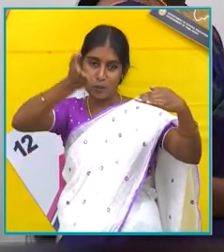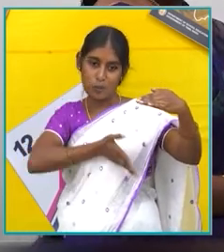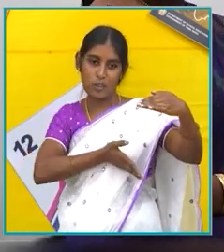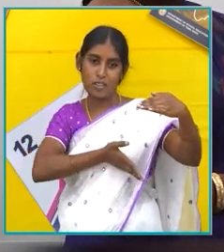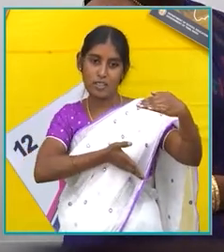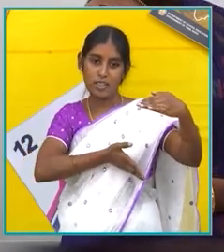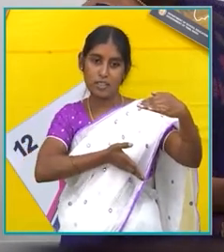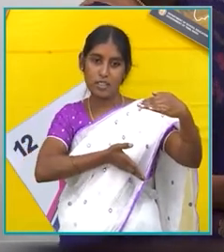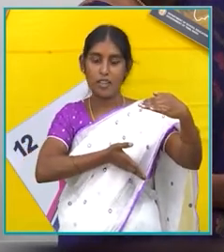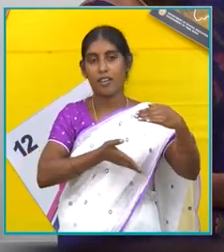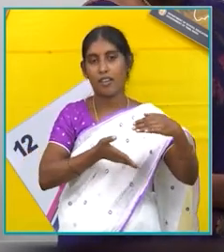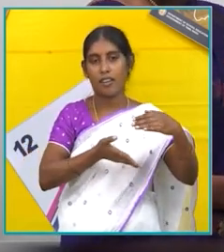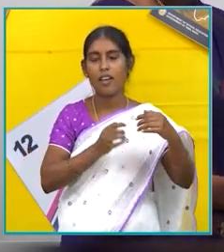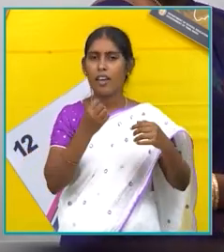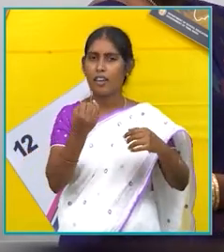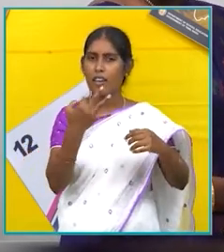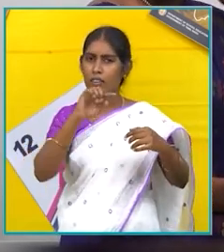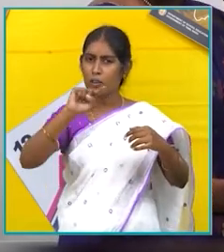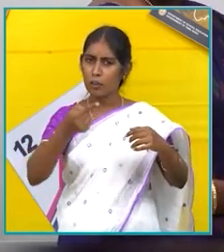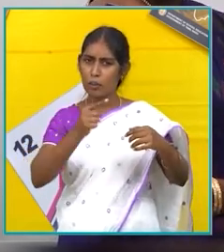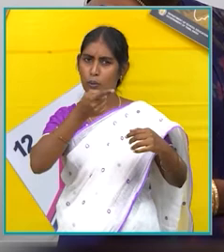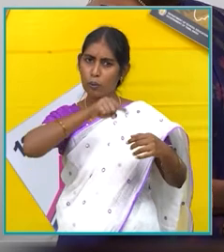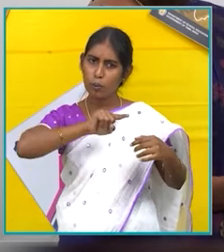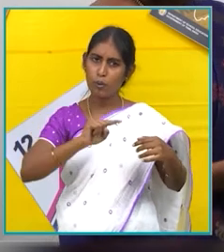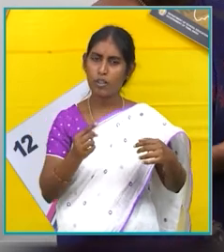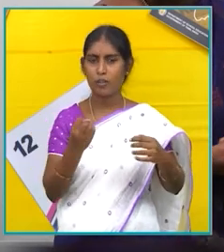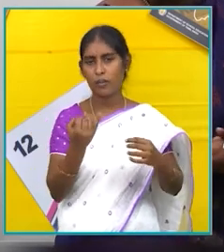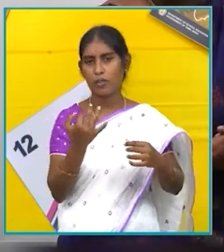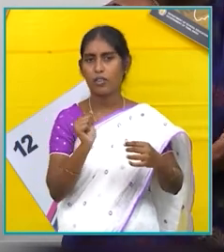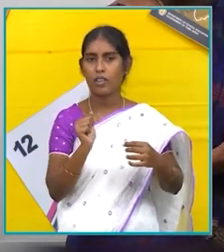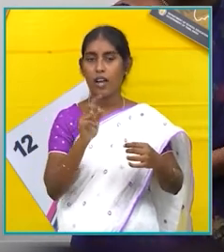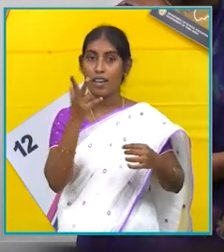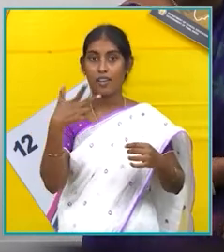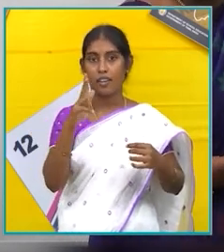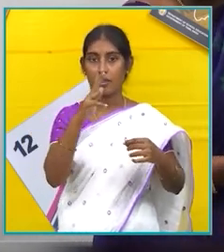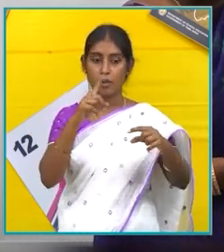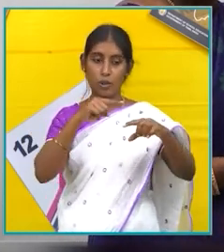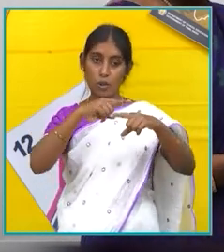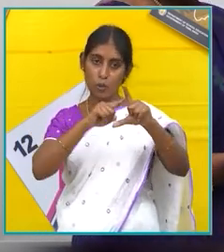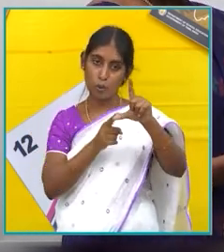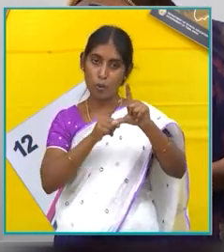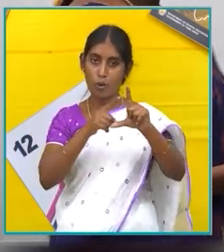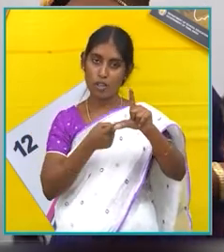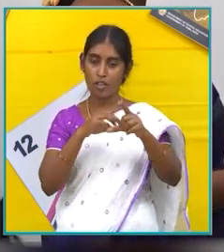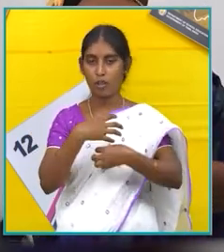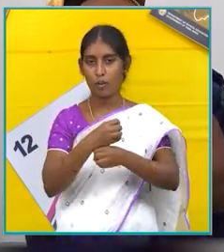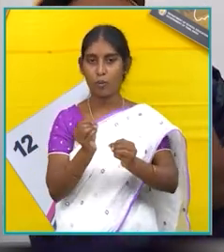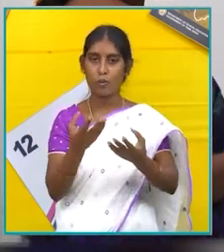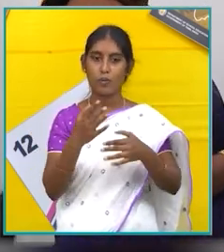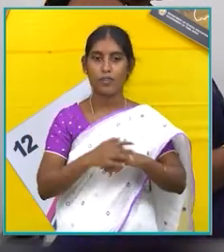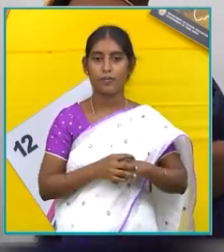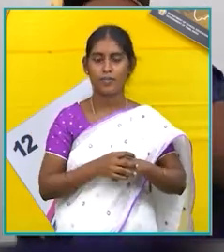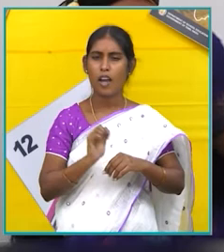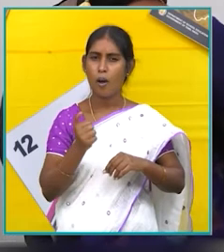பேர் குறுக்கு வெட்டி. அது எத்தனை கோணங்களை உருவாக்குது அப்படின்னு பார்த்தீங்கன்னா 8 கோணங்களை உருவாக்கும். அந்த கோணங்களை நம்ம எப்படியெல்லாம்